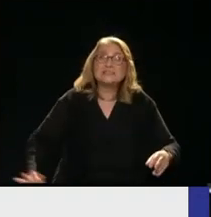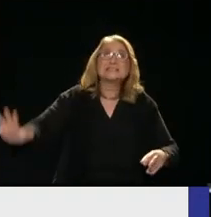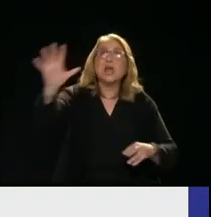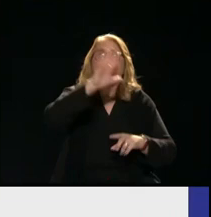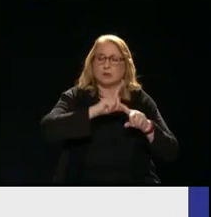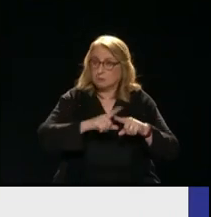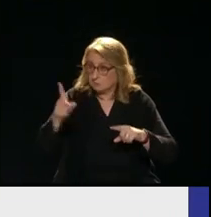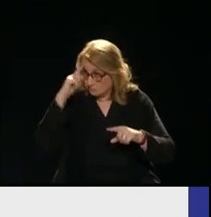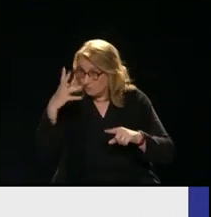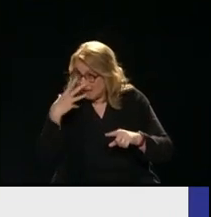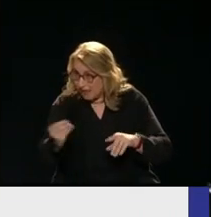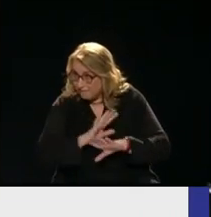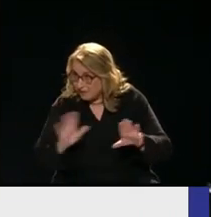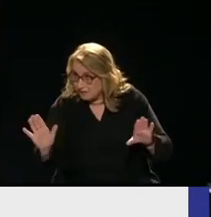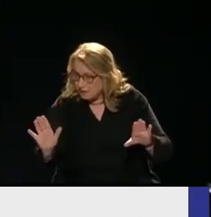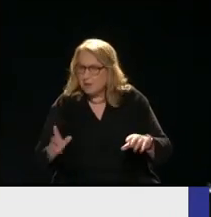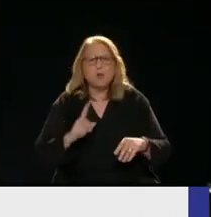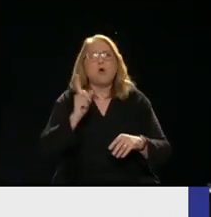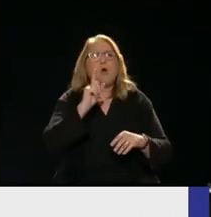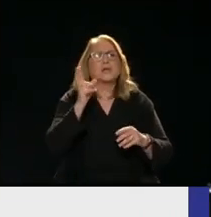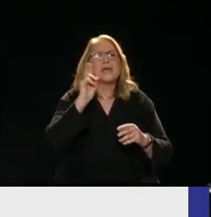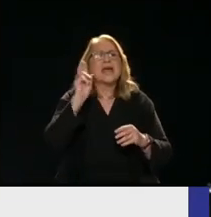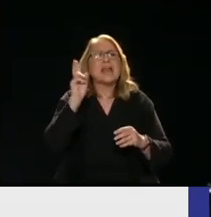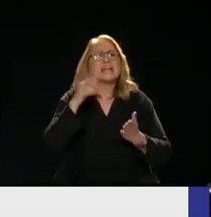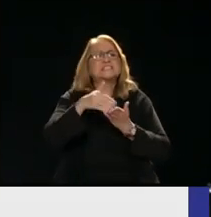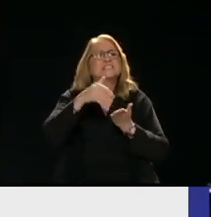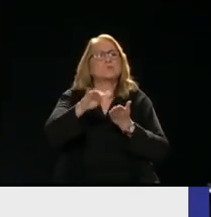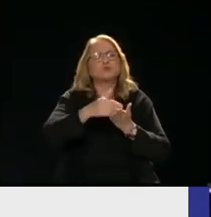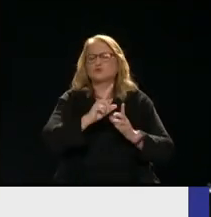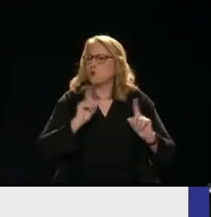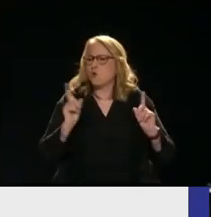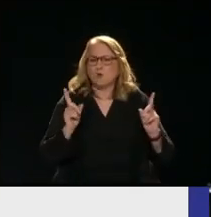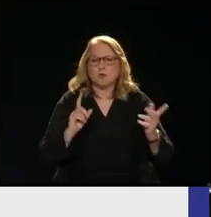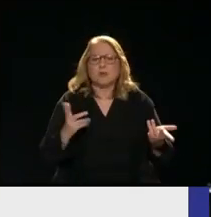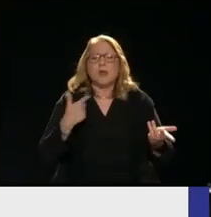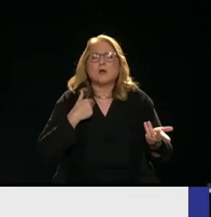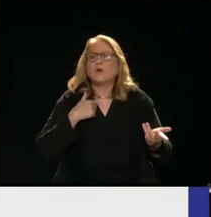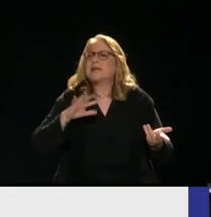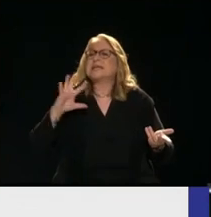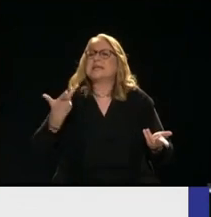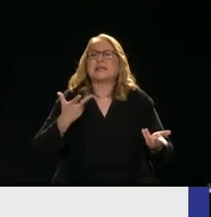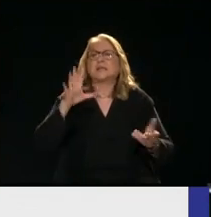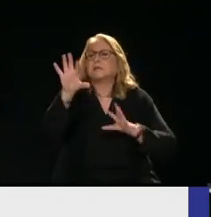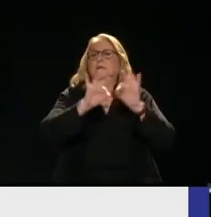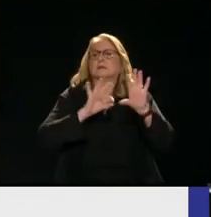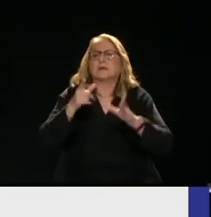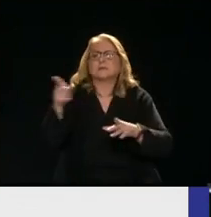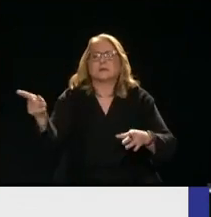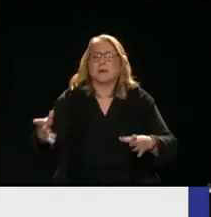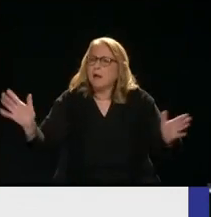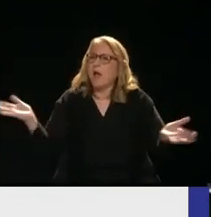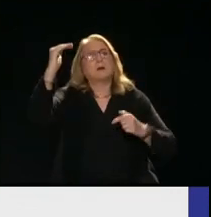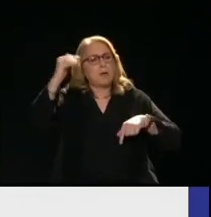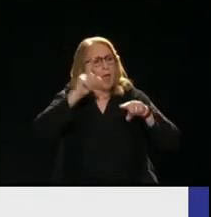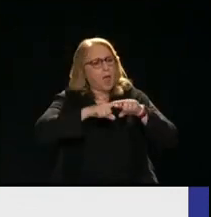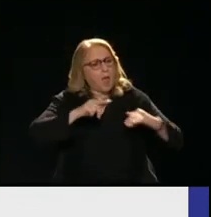κατανοητό άλλά δεν είναι θέμα ρατσισμού γιατί να μη σε επιλέξω έξω τι μου βάνεις διαφήμιση και μου μαζεύεις σάρα μάρα τι είναι